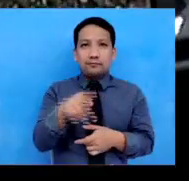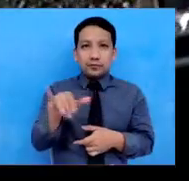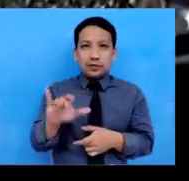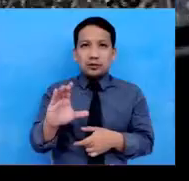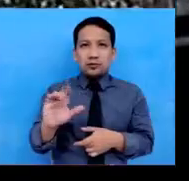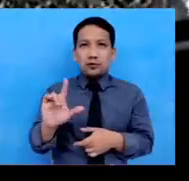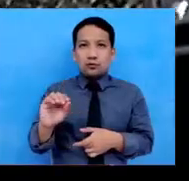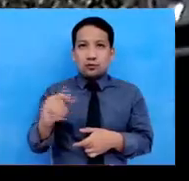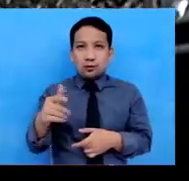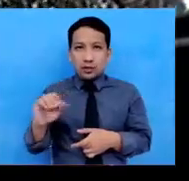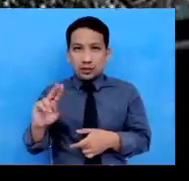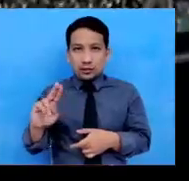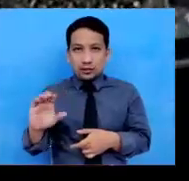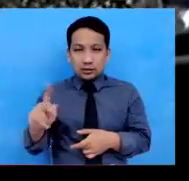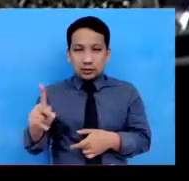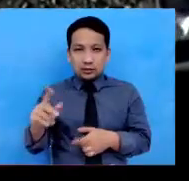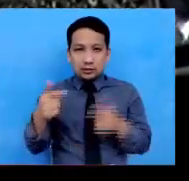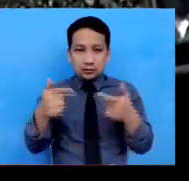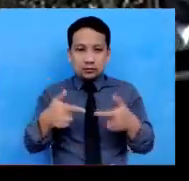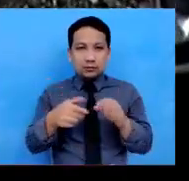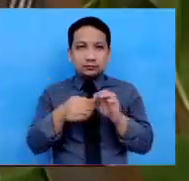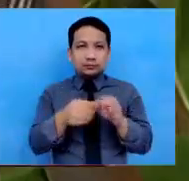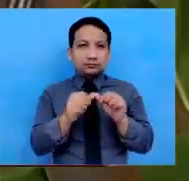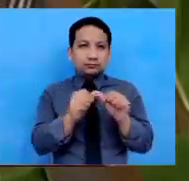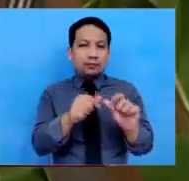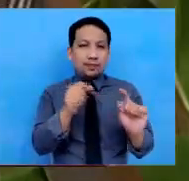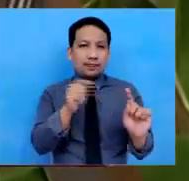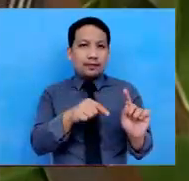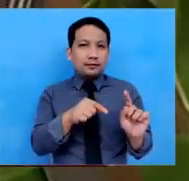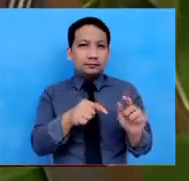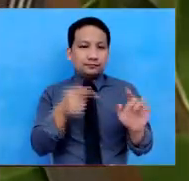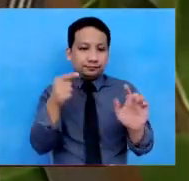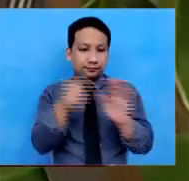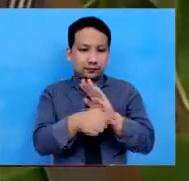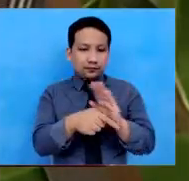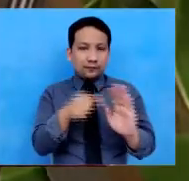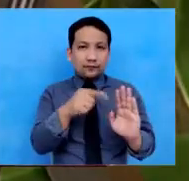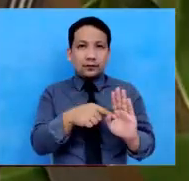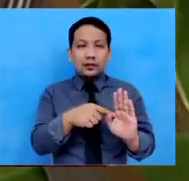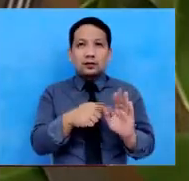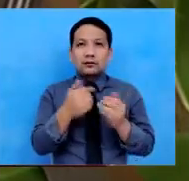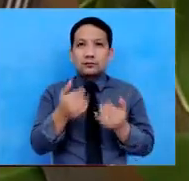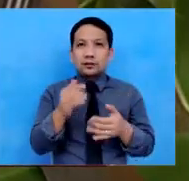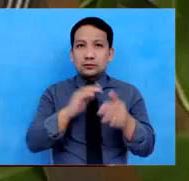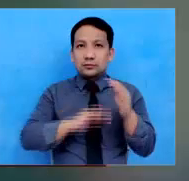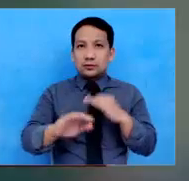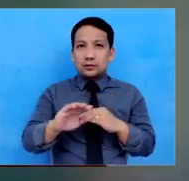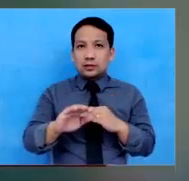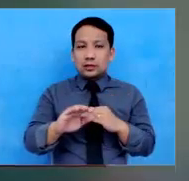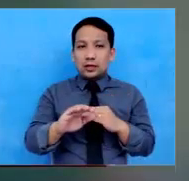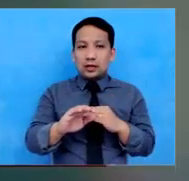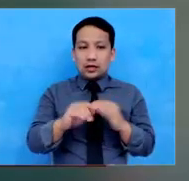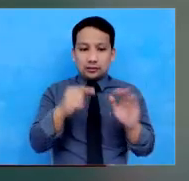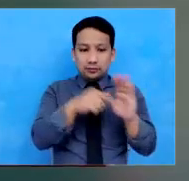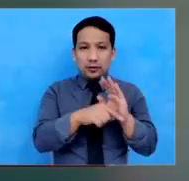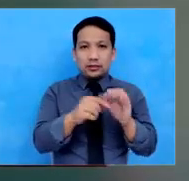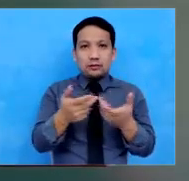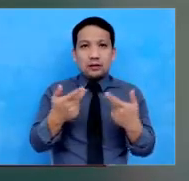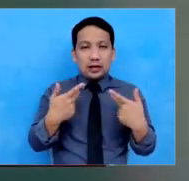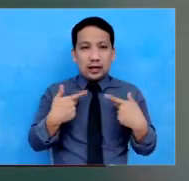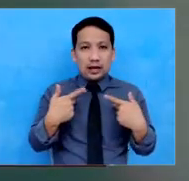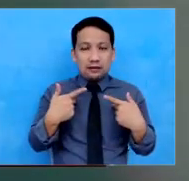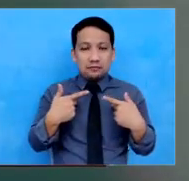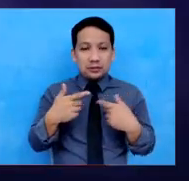mga banat ni Ka Percy laban kay Bantag. Ang pagpatay sa broadcaster nanganak pa ng isa pang krimen nang itumba rin si June